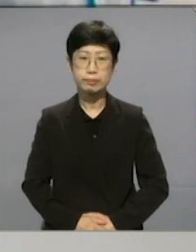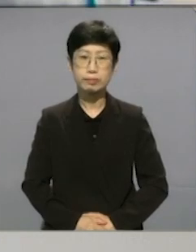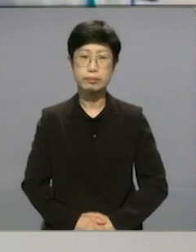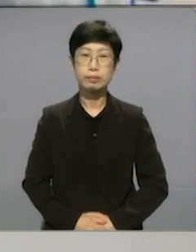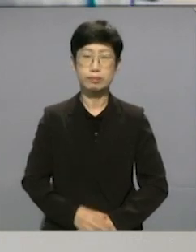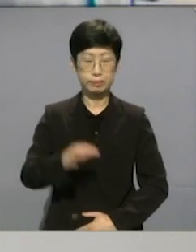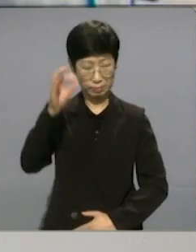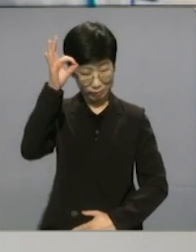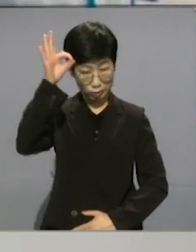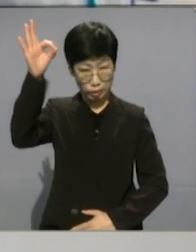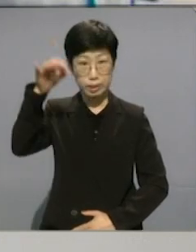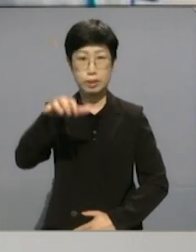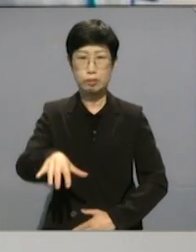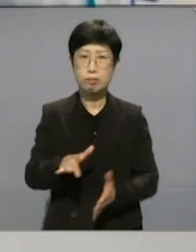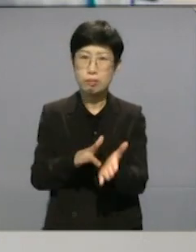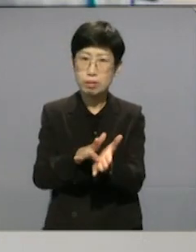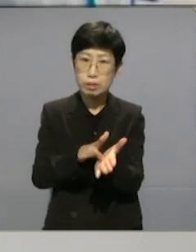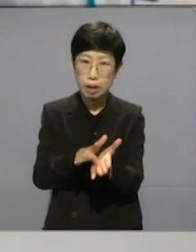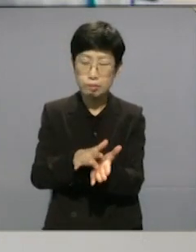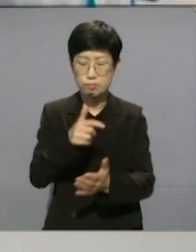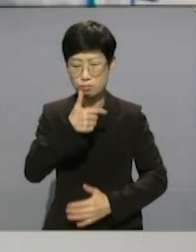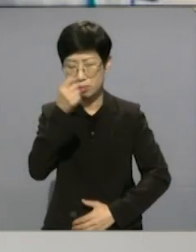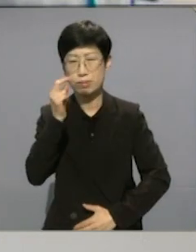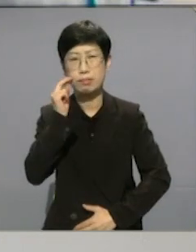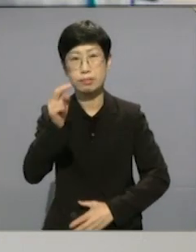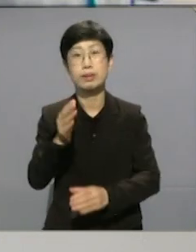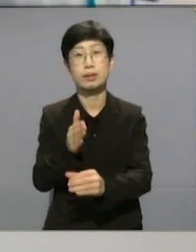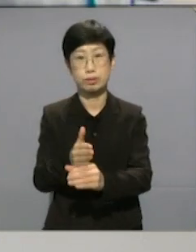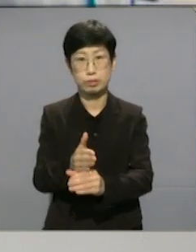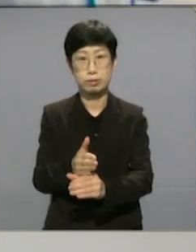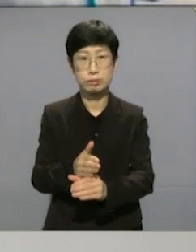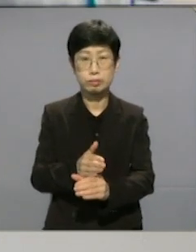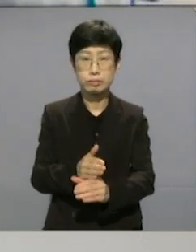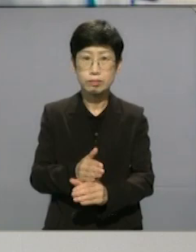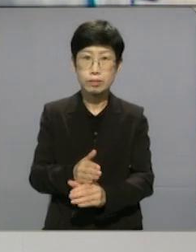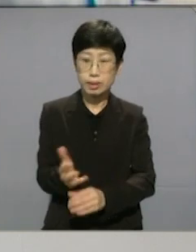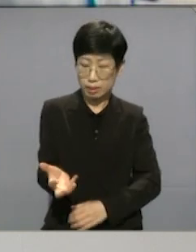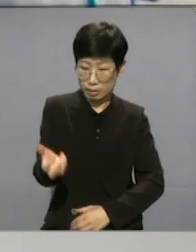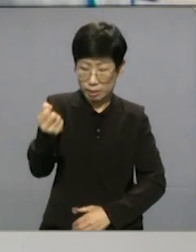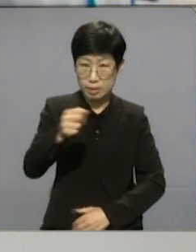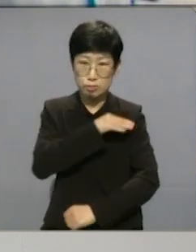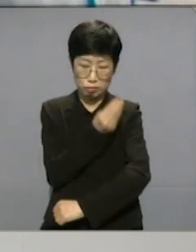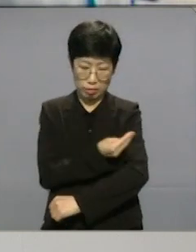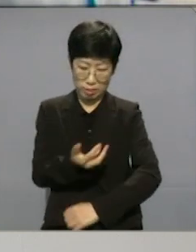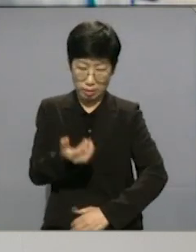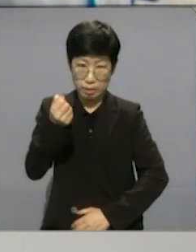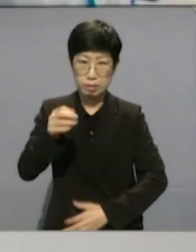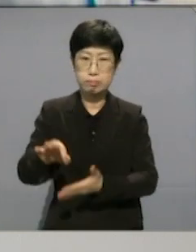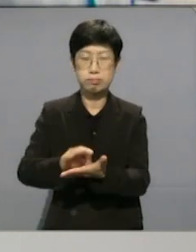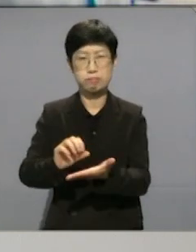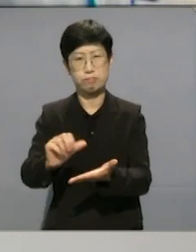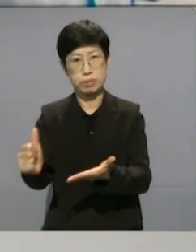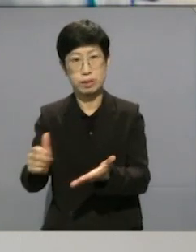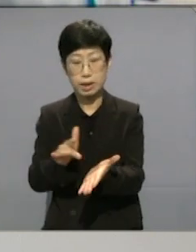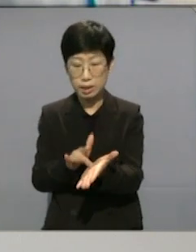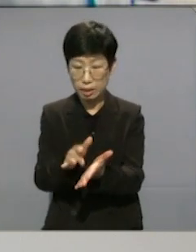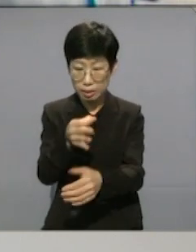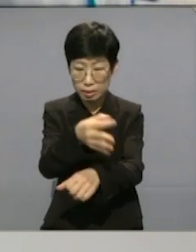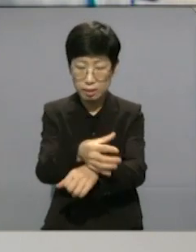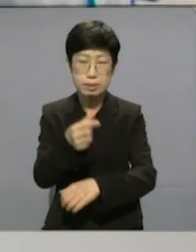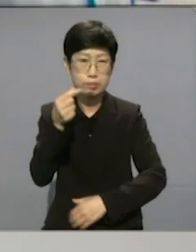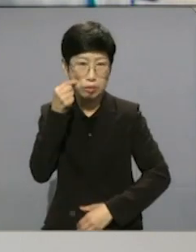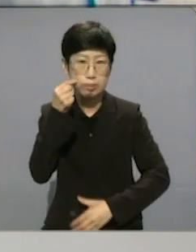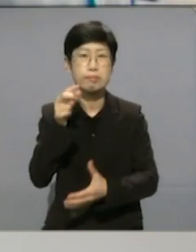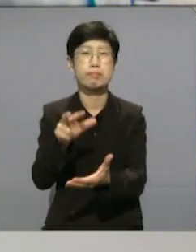북아프리카 튀니지는 약품 대란을 겪고 있습니다. 약품 수입권을 쥔 정부가 재정난에 빠지면서 약을 못 구한